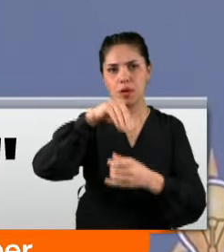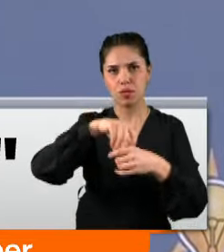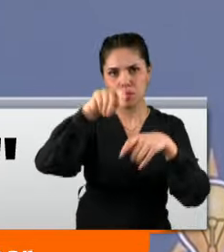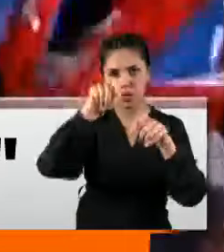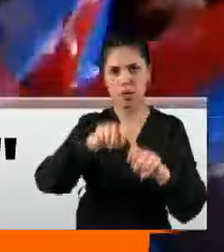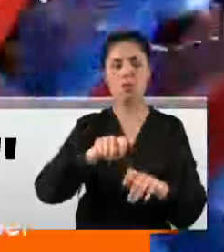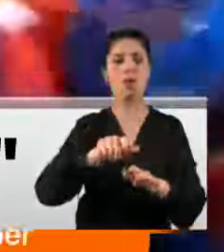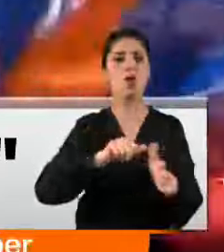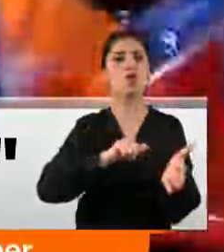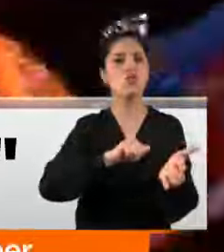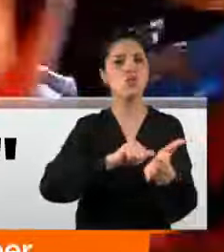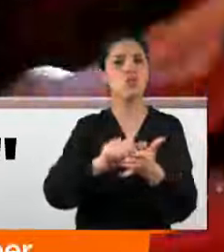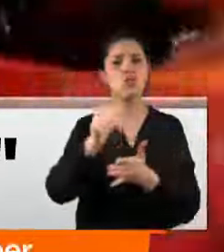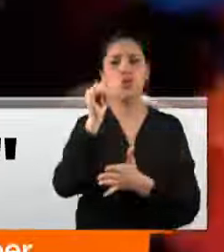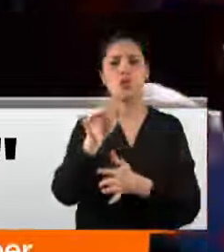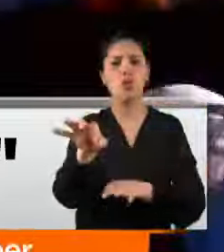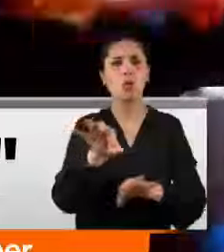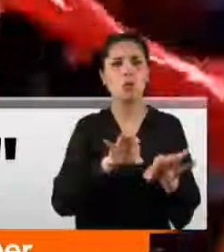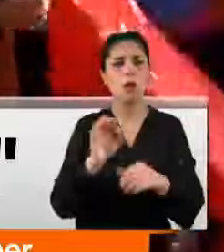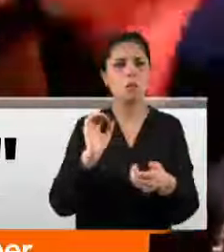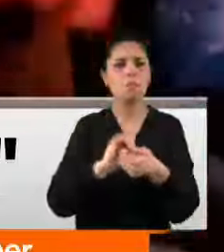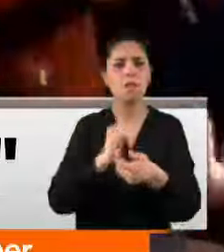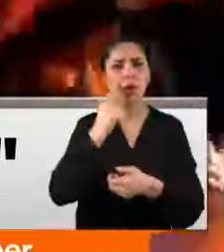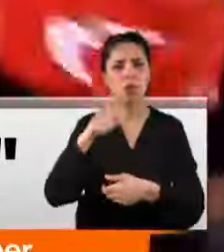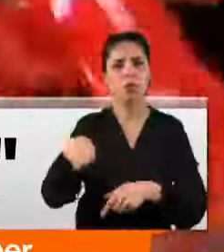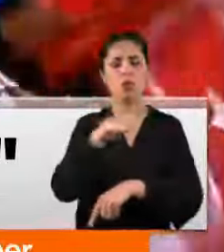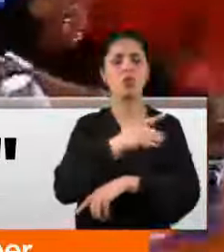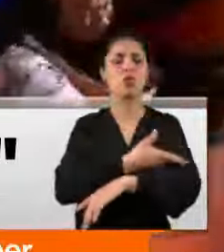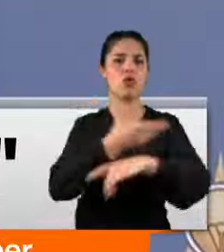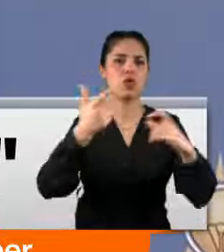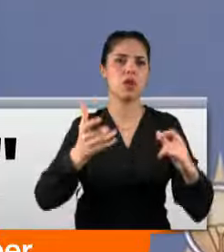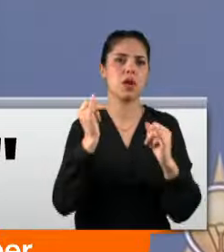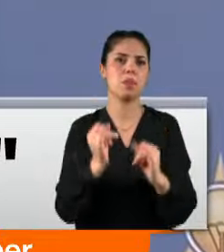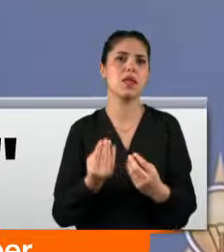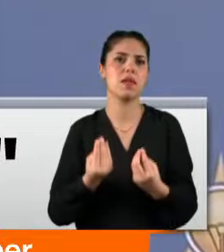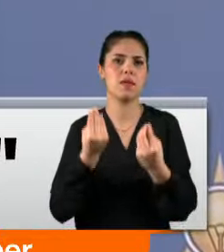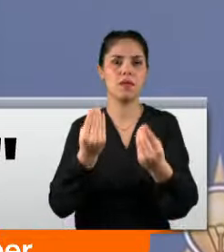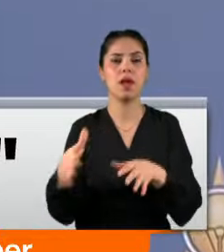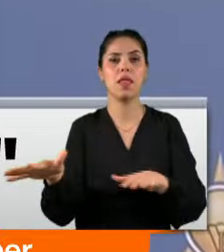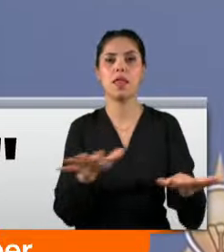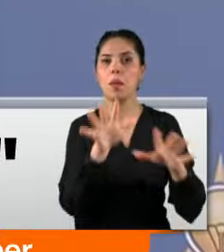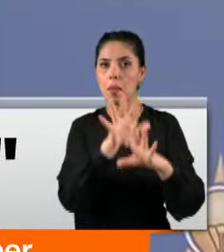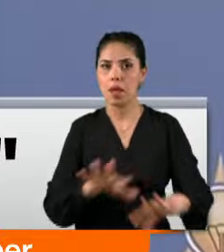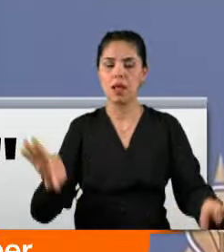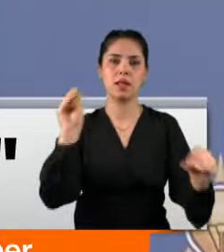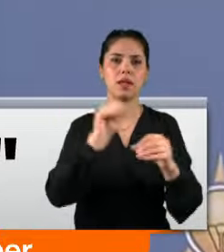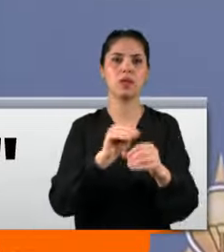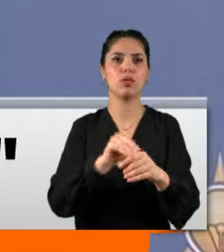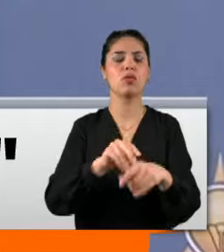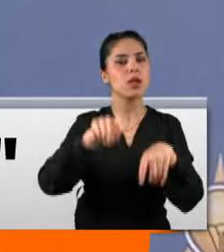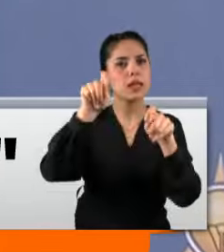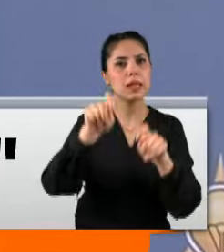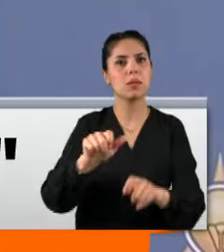her türlü kirli pazarlık bu şehri kirletir. Depreme hazırlık için